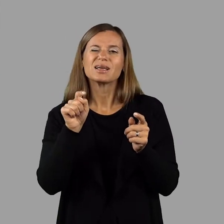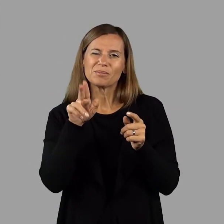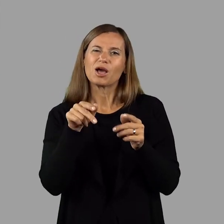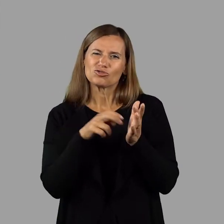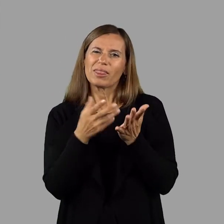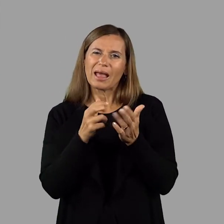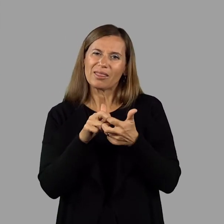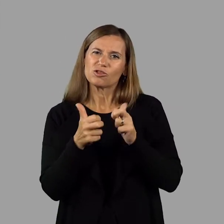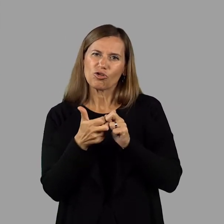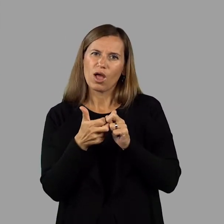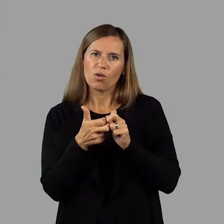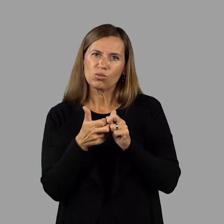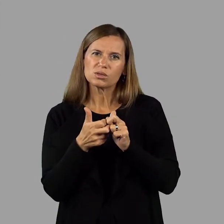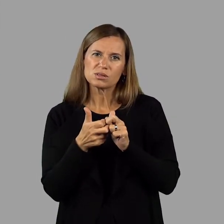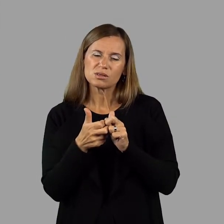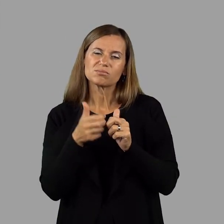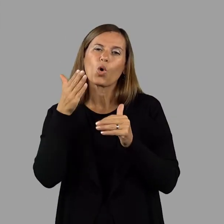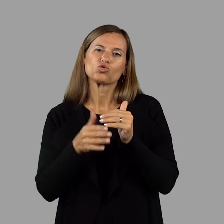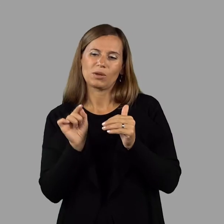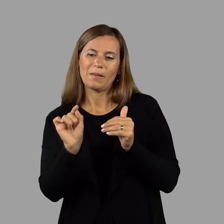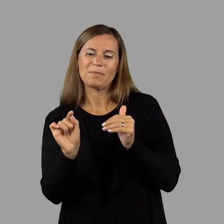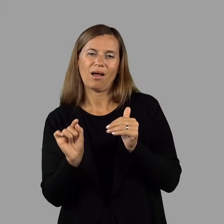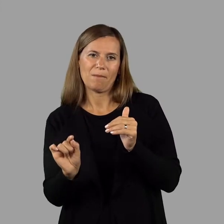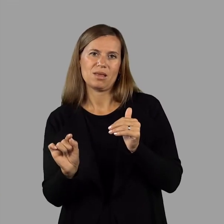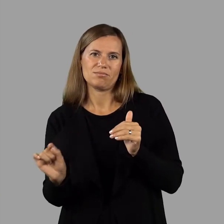z končnimi pikami.